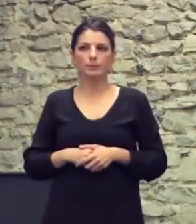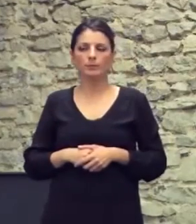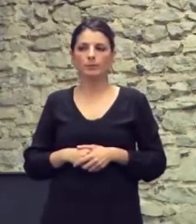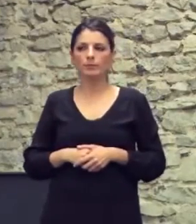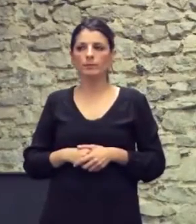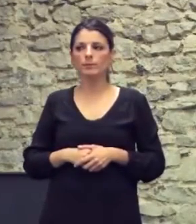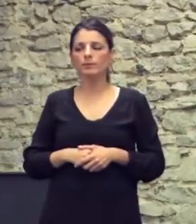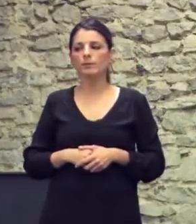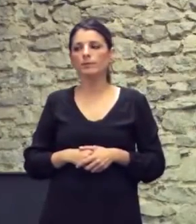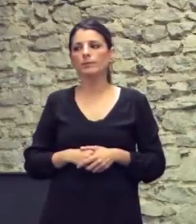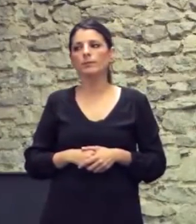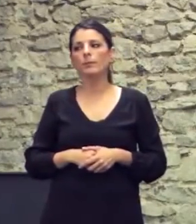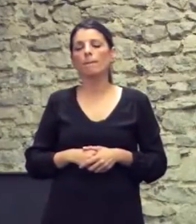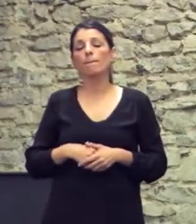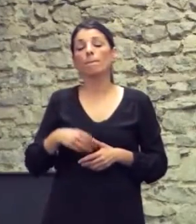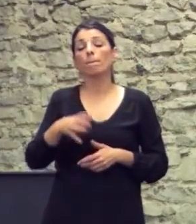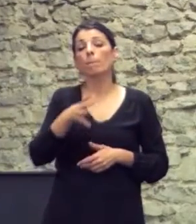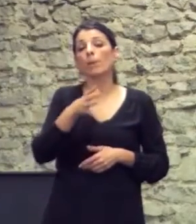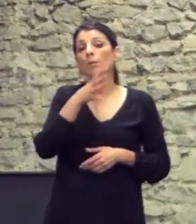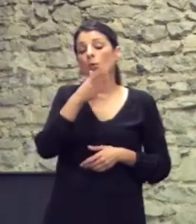Hori berez,